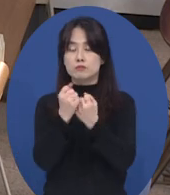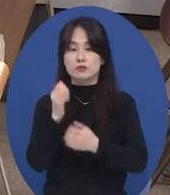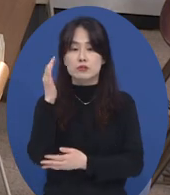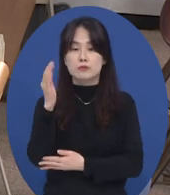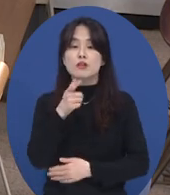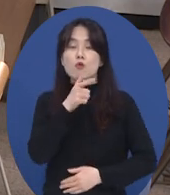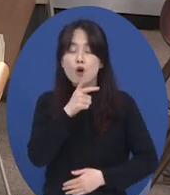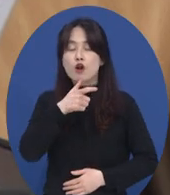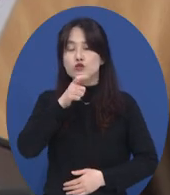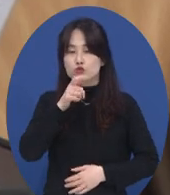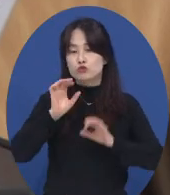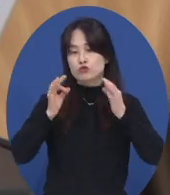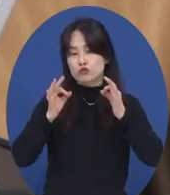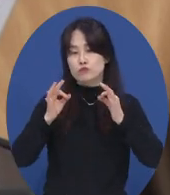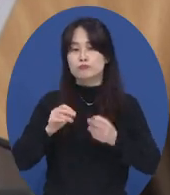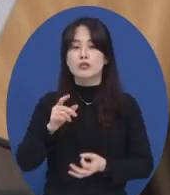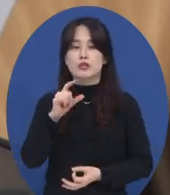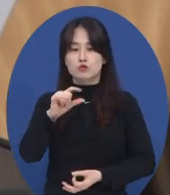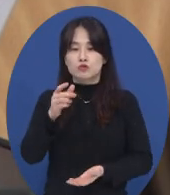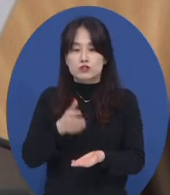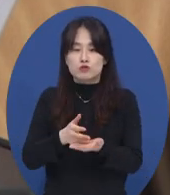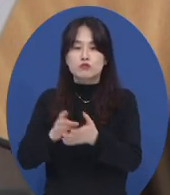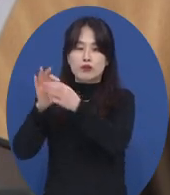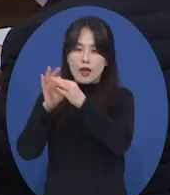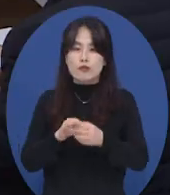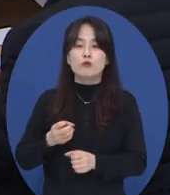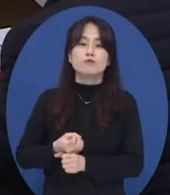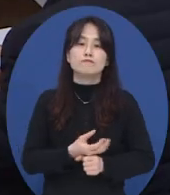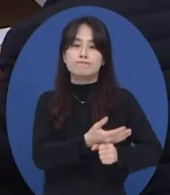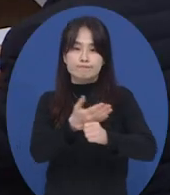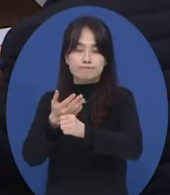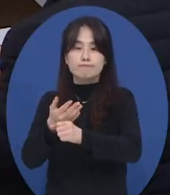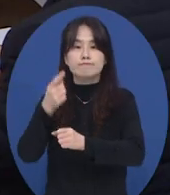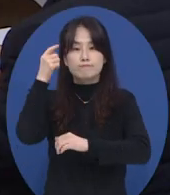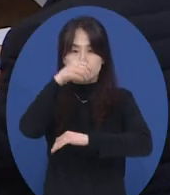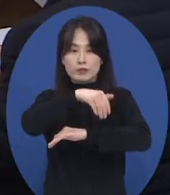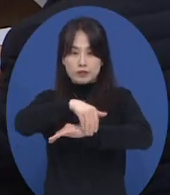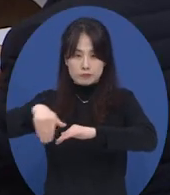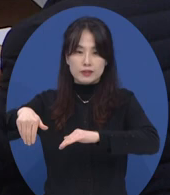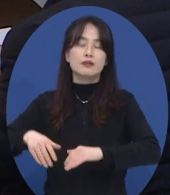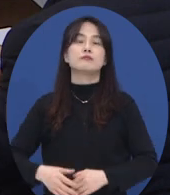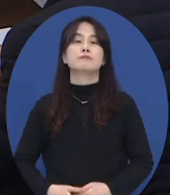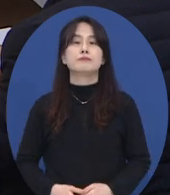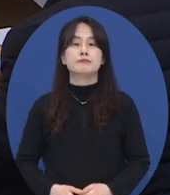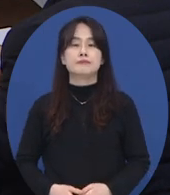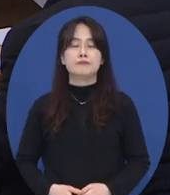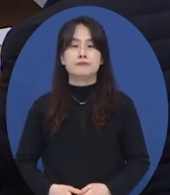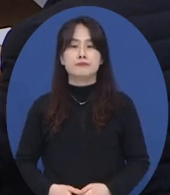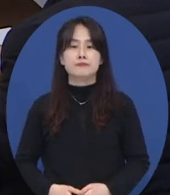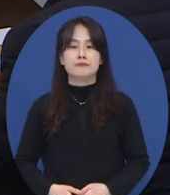매주 월수금 경기 GTV 뉴스로 계속 전해드립니다. 경기 GTV 구영슬입니다.